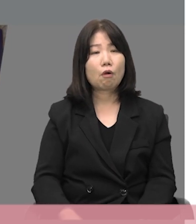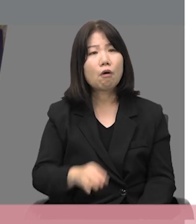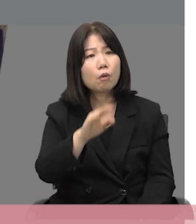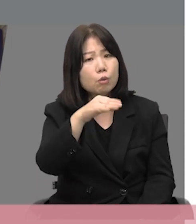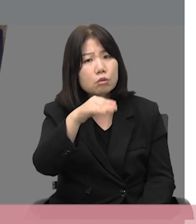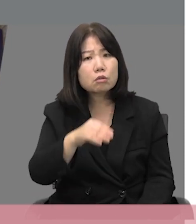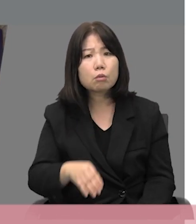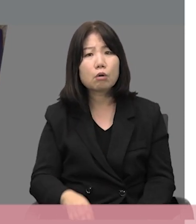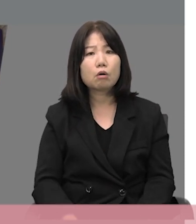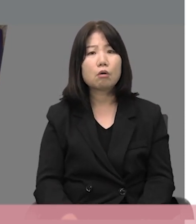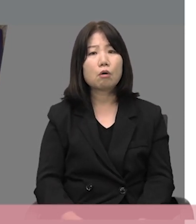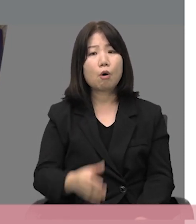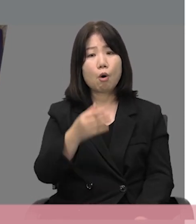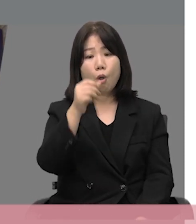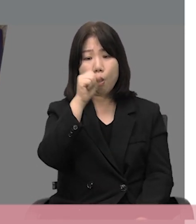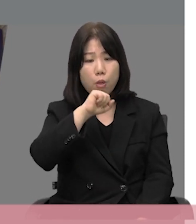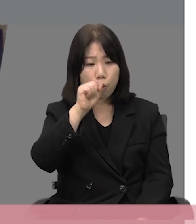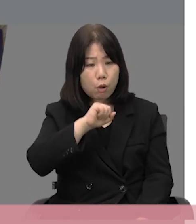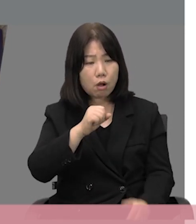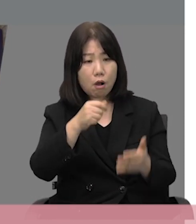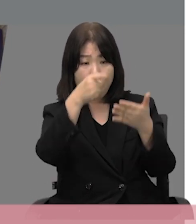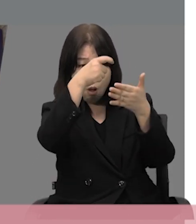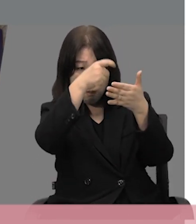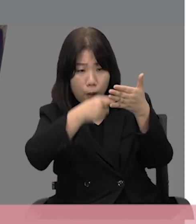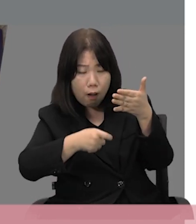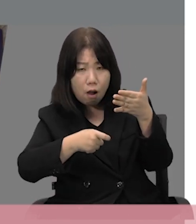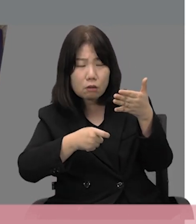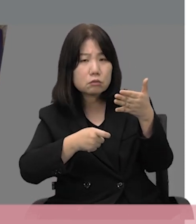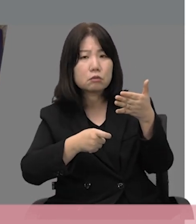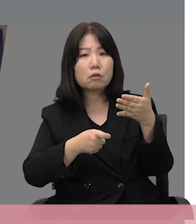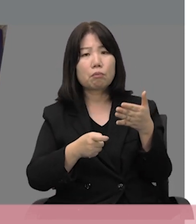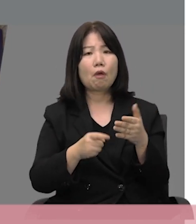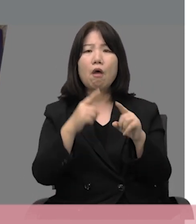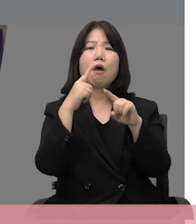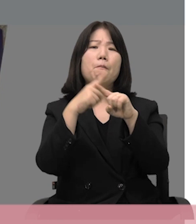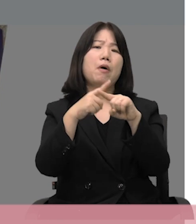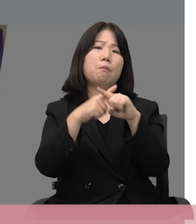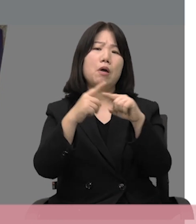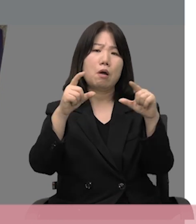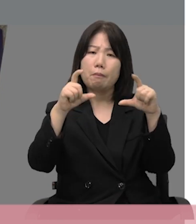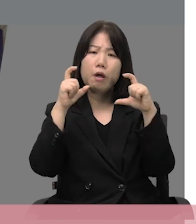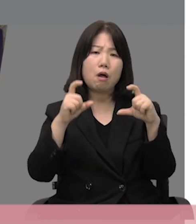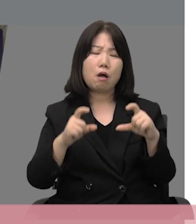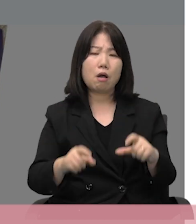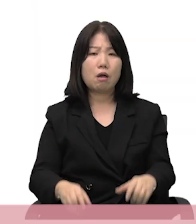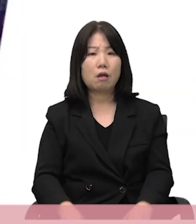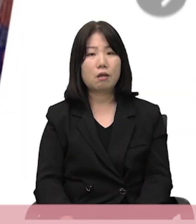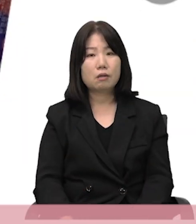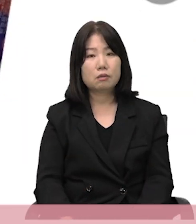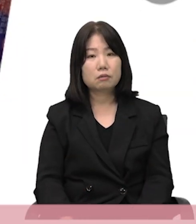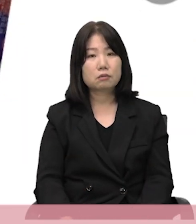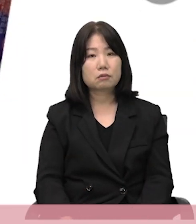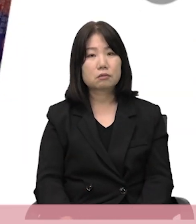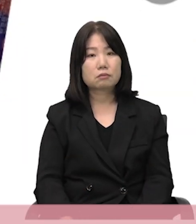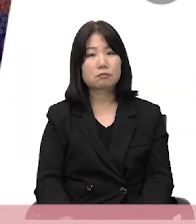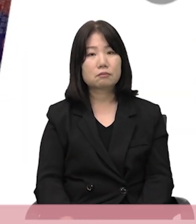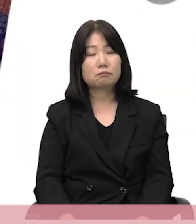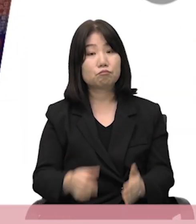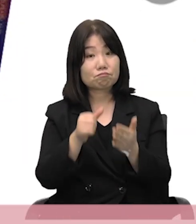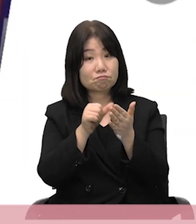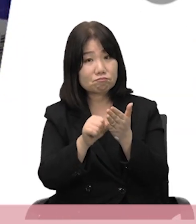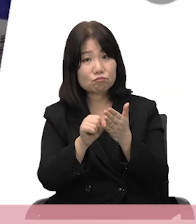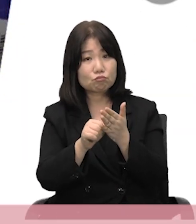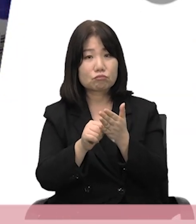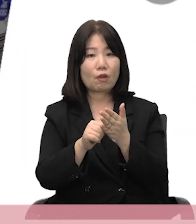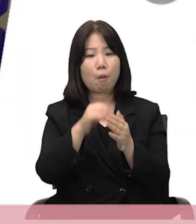선생님, 월드콘을 바코드 리더기로 스캔했는데 경고 문구가 나오면서 인식이 안 됐어요. 상품의 바코드가